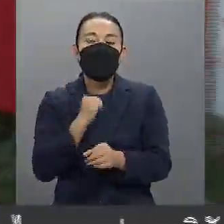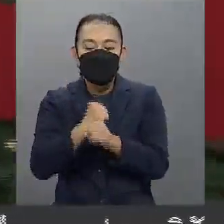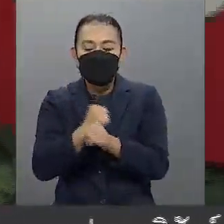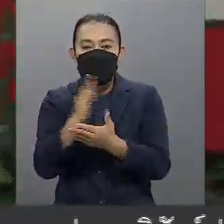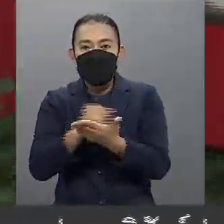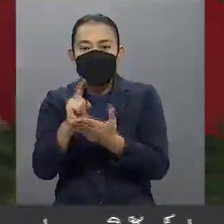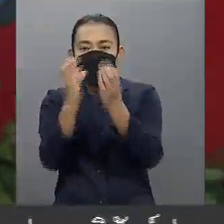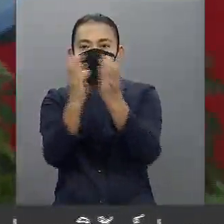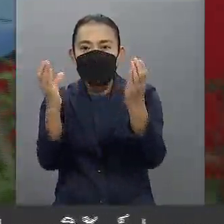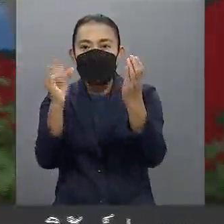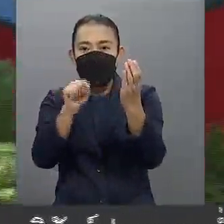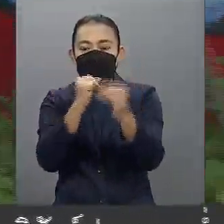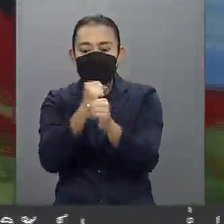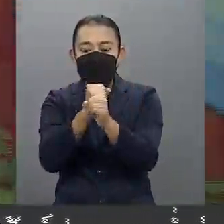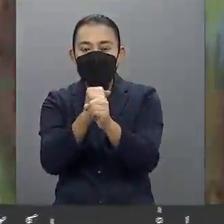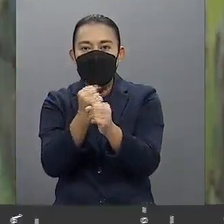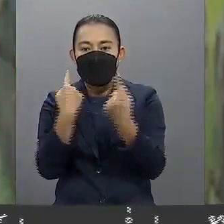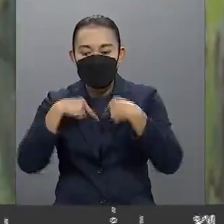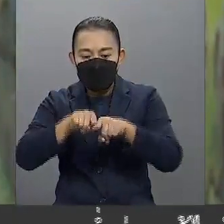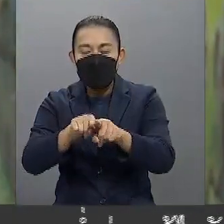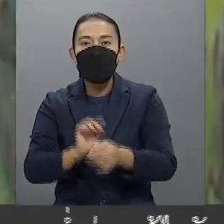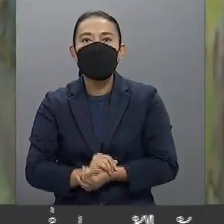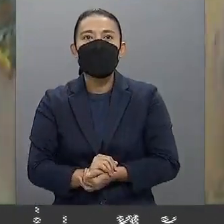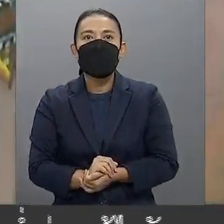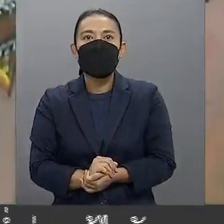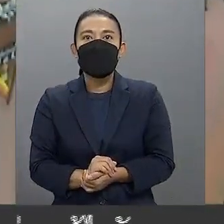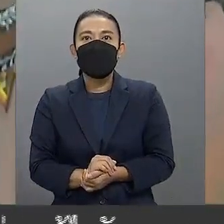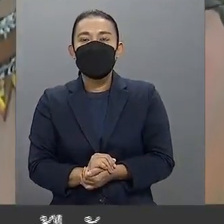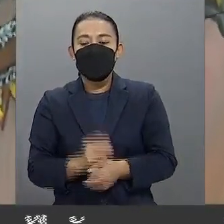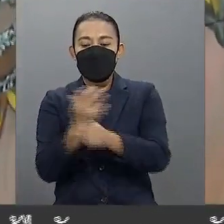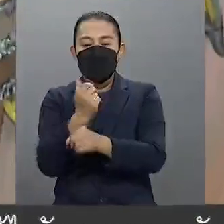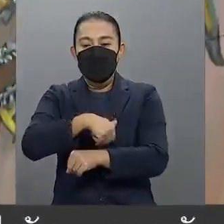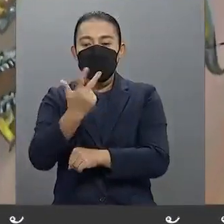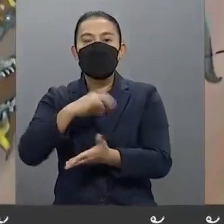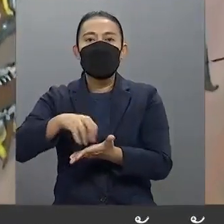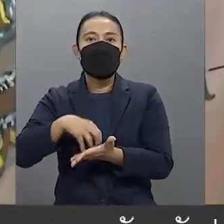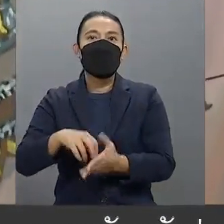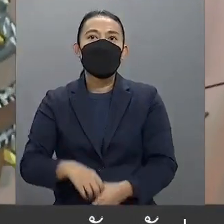บคู่กันไปกฤตฐาดีมีไทย PBS รายงาน